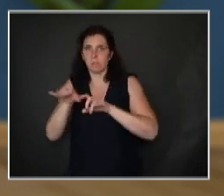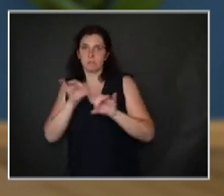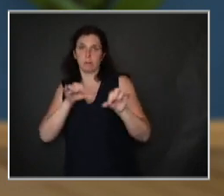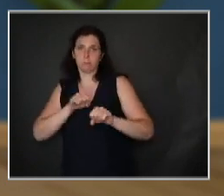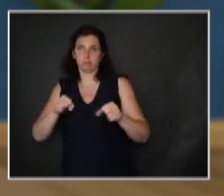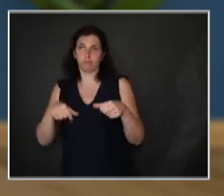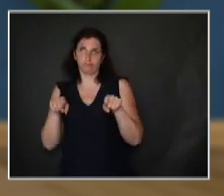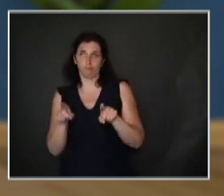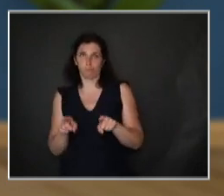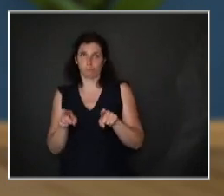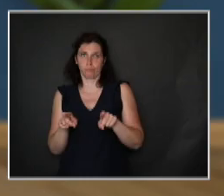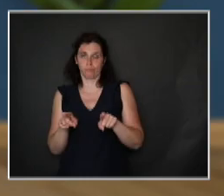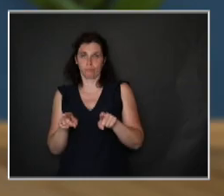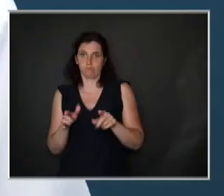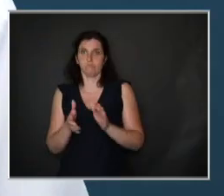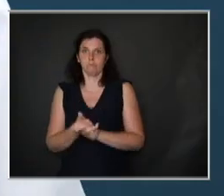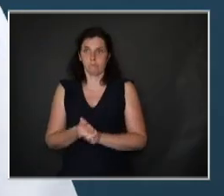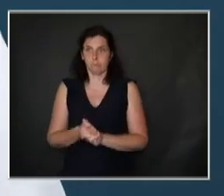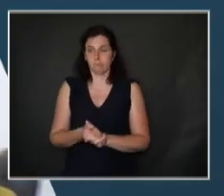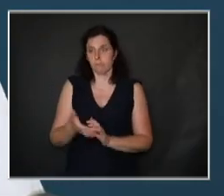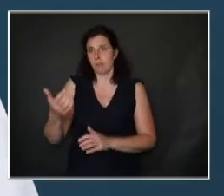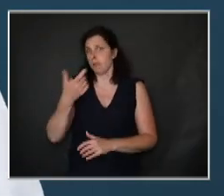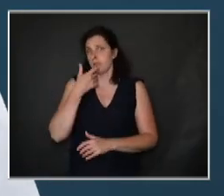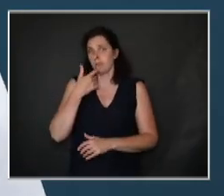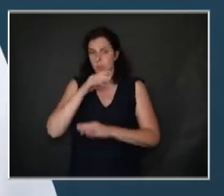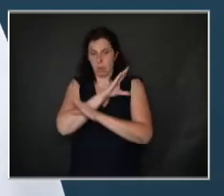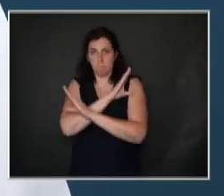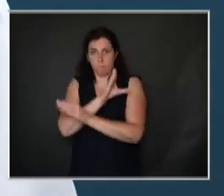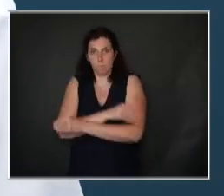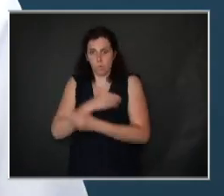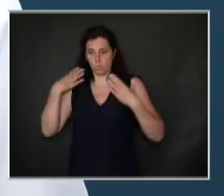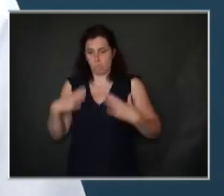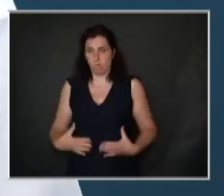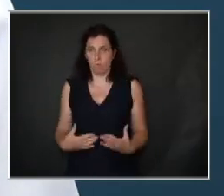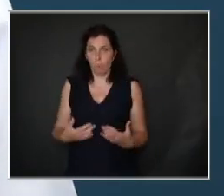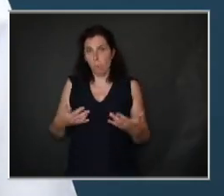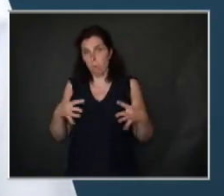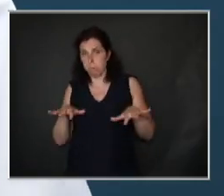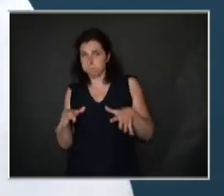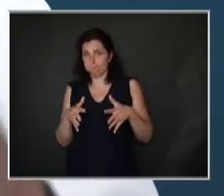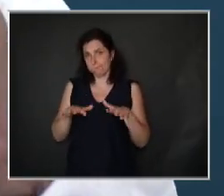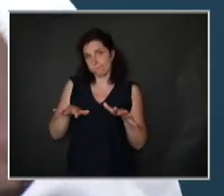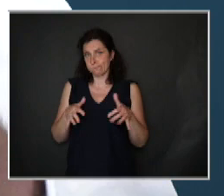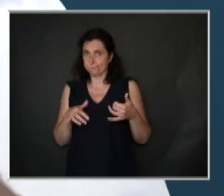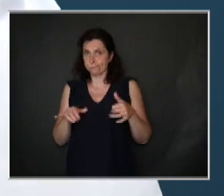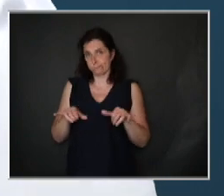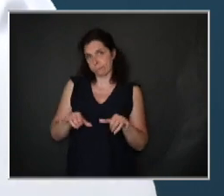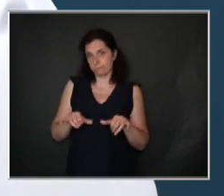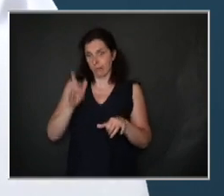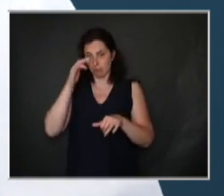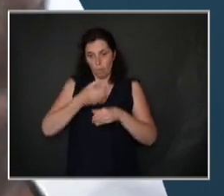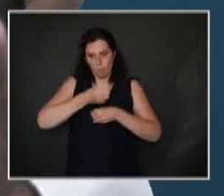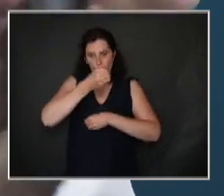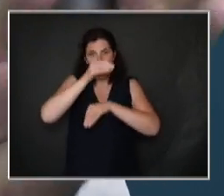L'un expliquant l'autre, la sédentarité, ça veut dire une musculature qui n'est pas au top. Or, si on veut protéger la colonne